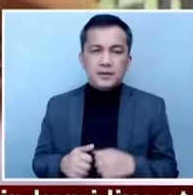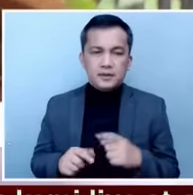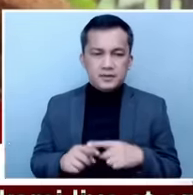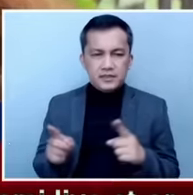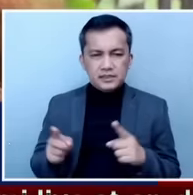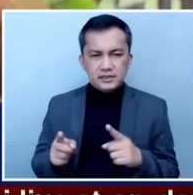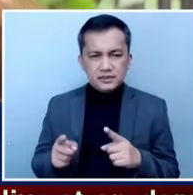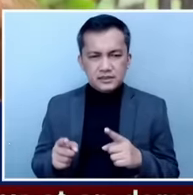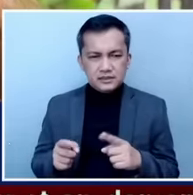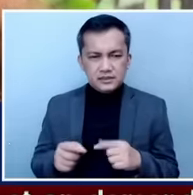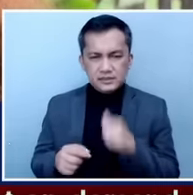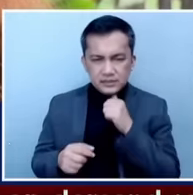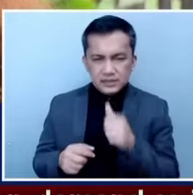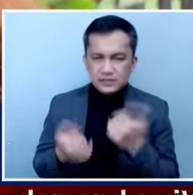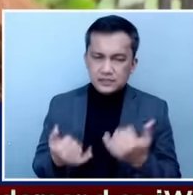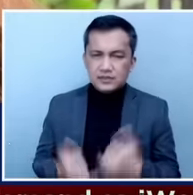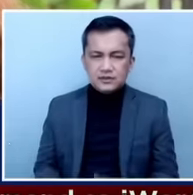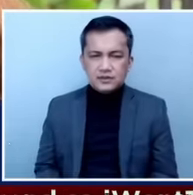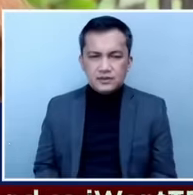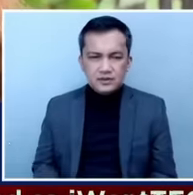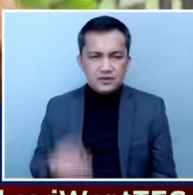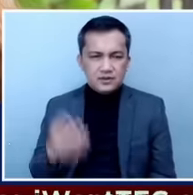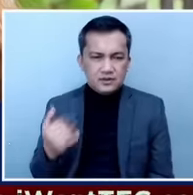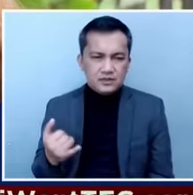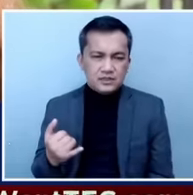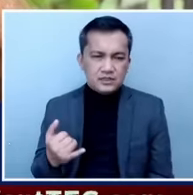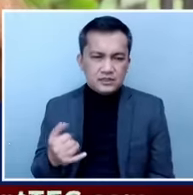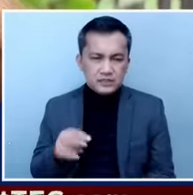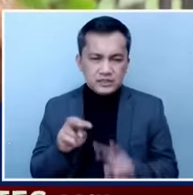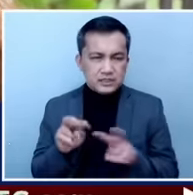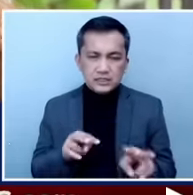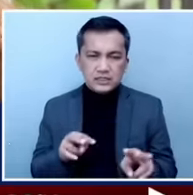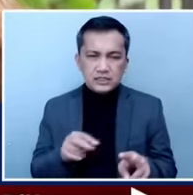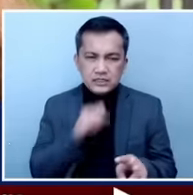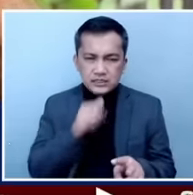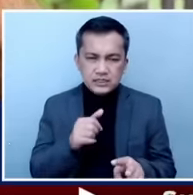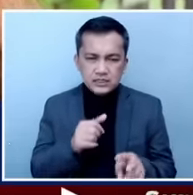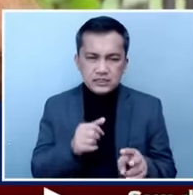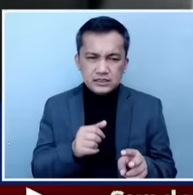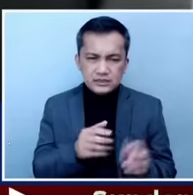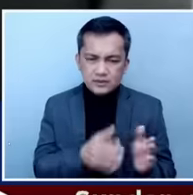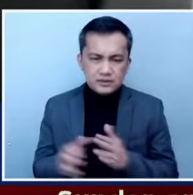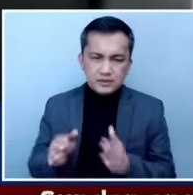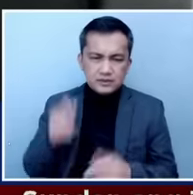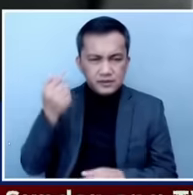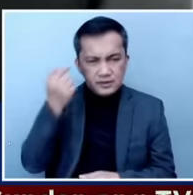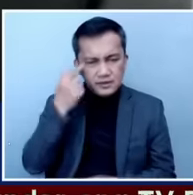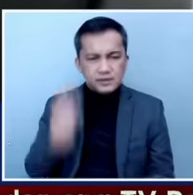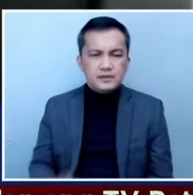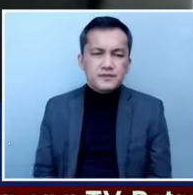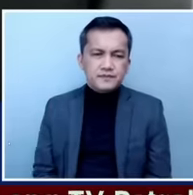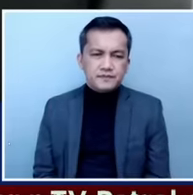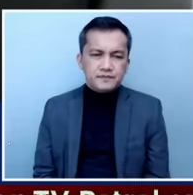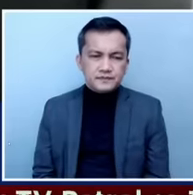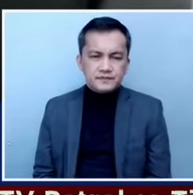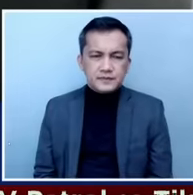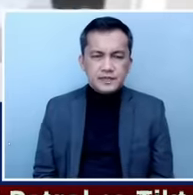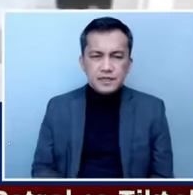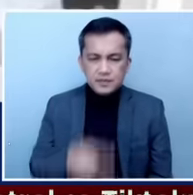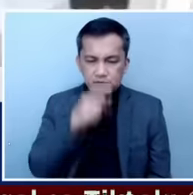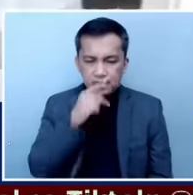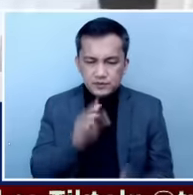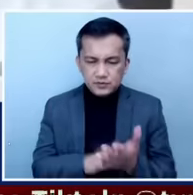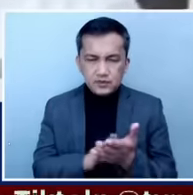para po sa akin hindi po ngayon. Kasi tingin ko po hindi po gaano napagplanuhan ng gobyerno. Apela naman ang private schools na